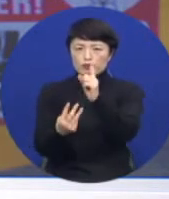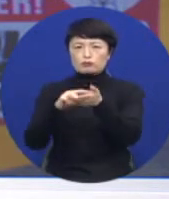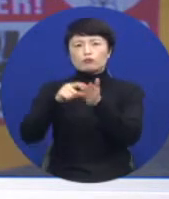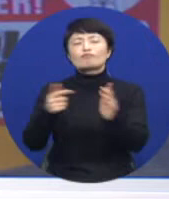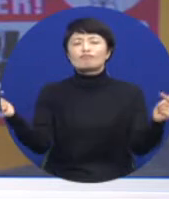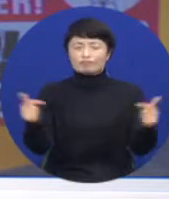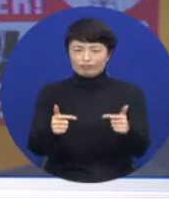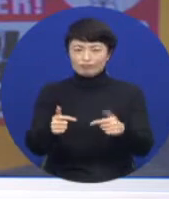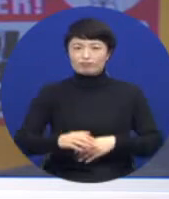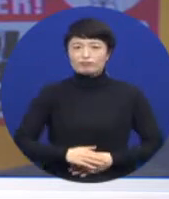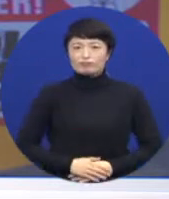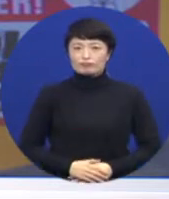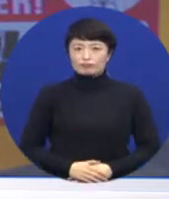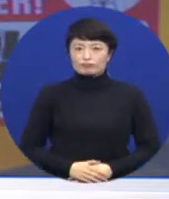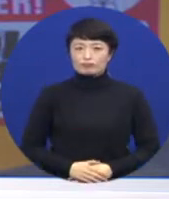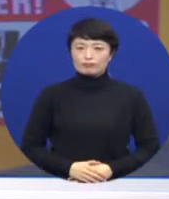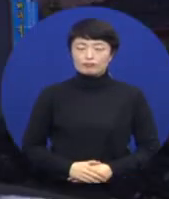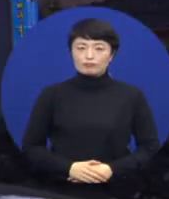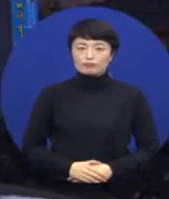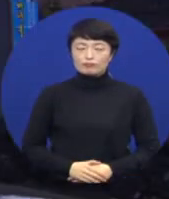기자입니다.